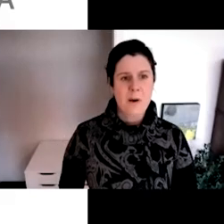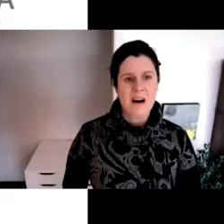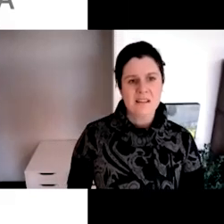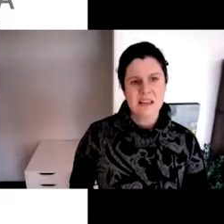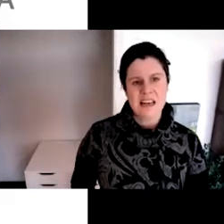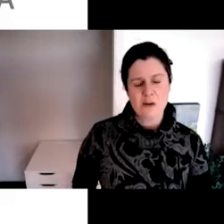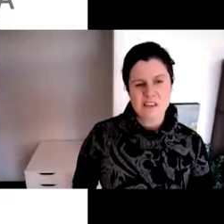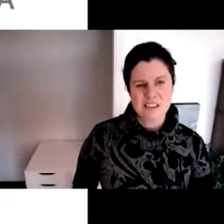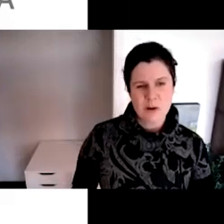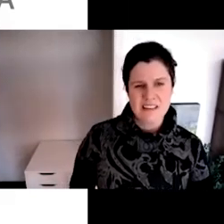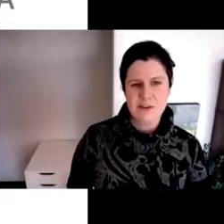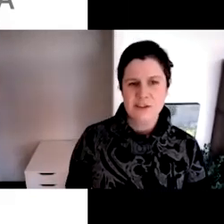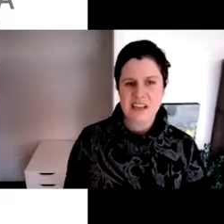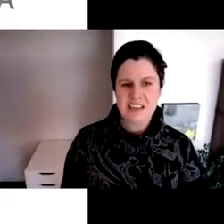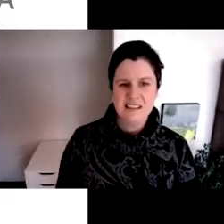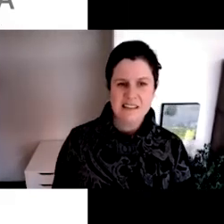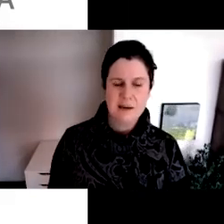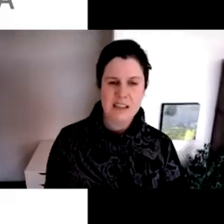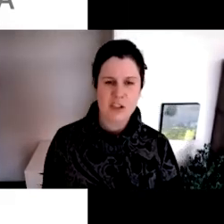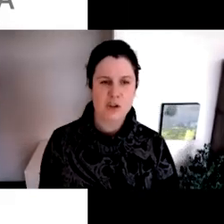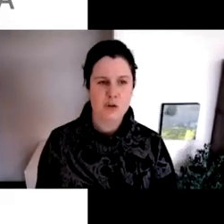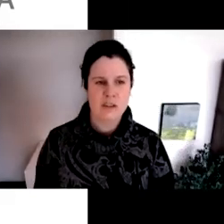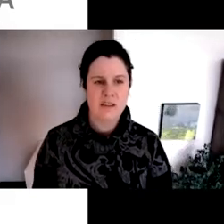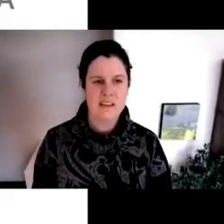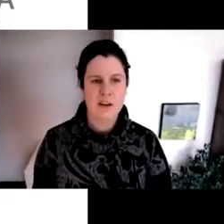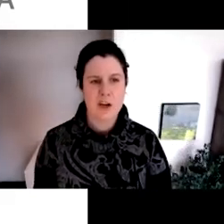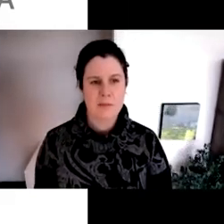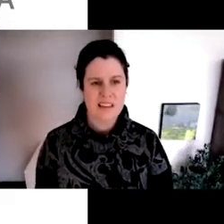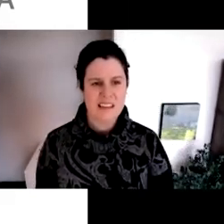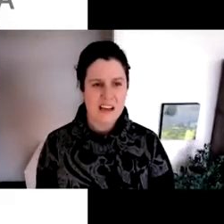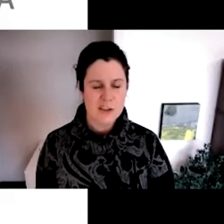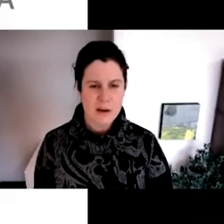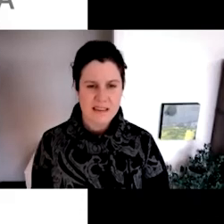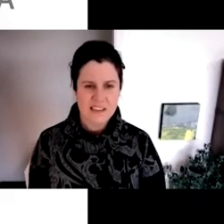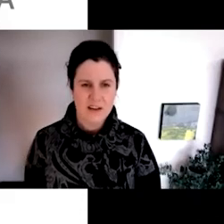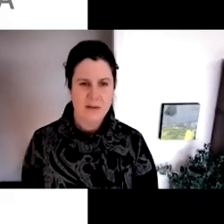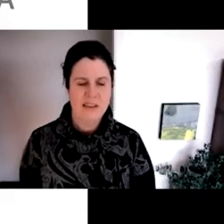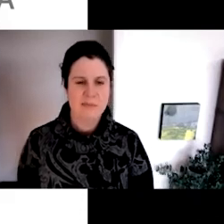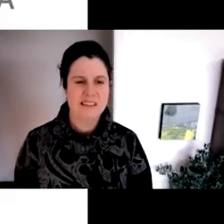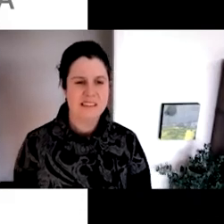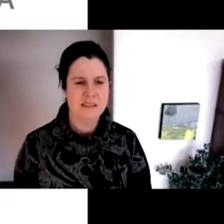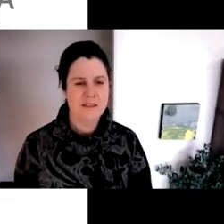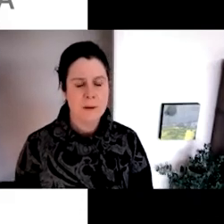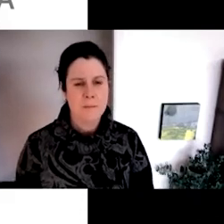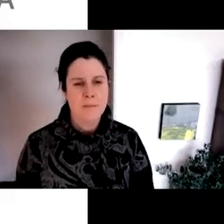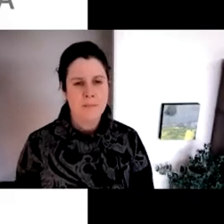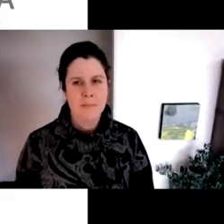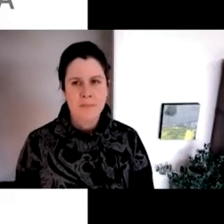comprendre comprendre la citoyenneté culturelle des personnes sourdes ayant documenté les enjeux à partir de leur perspective